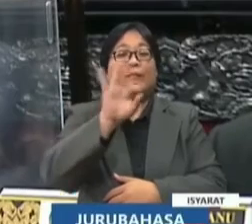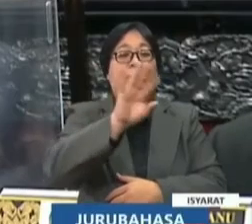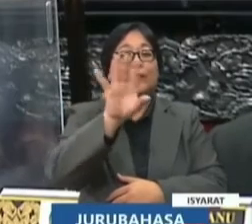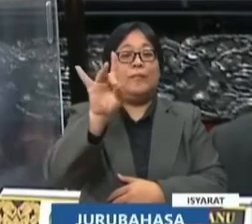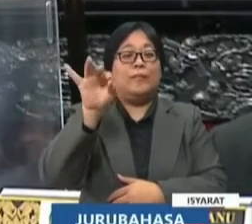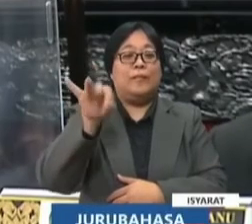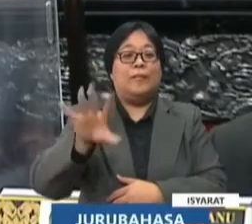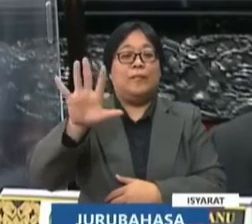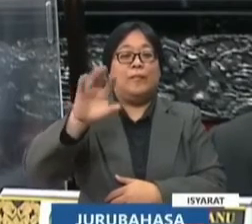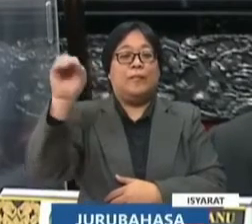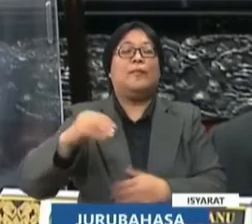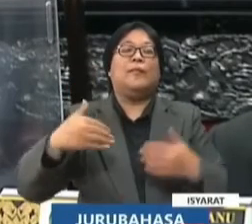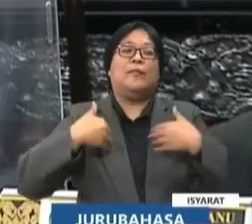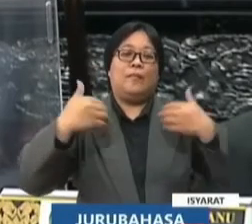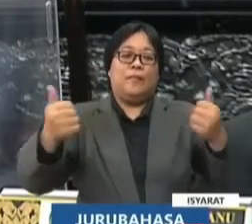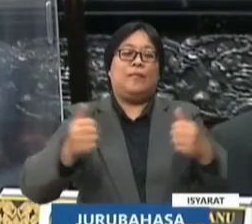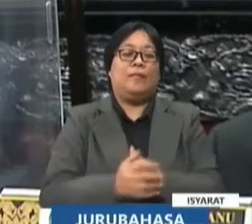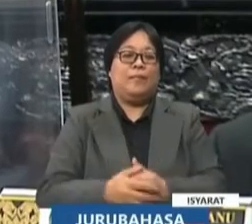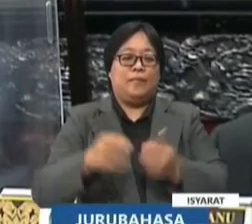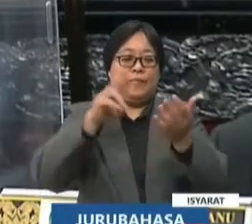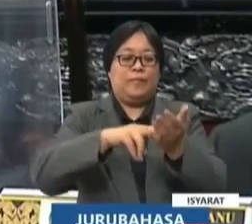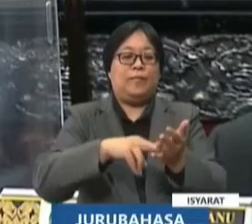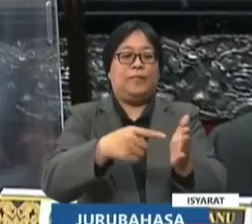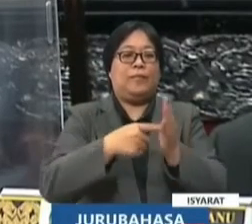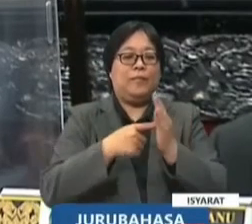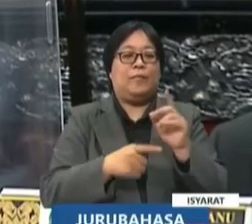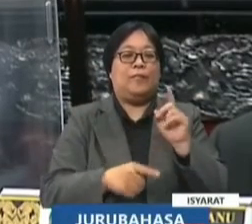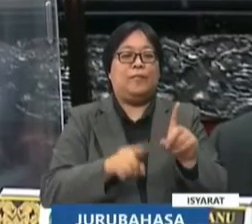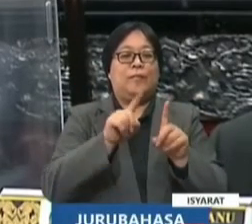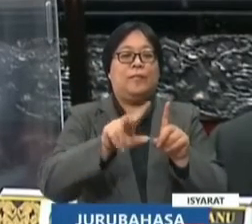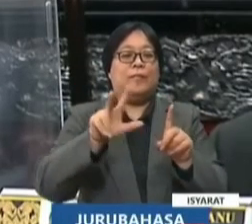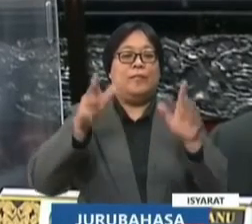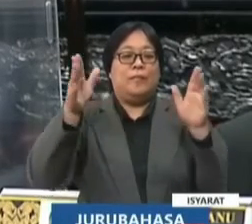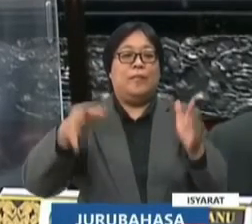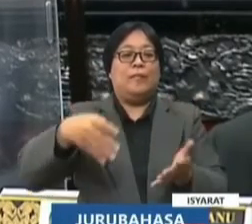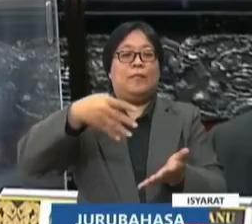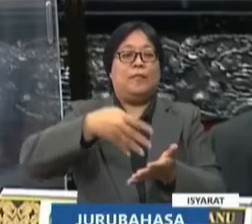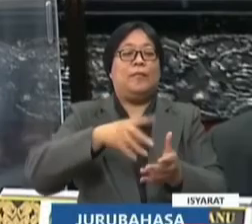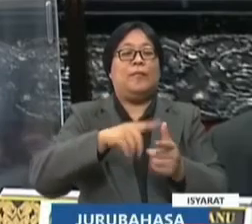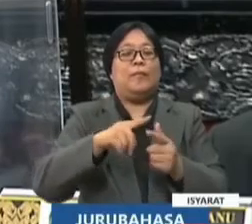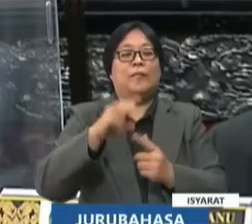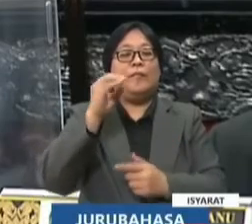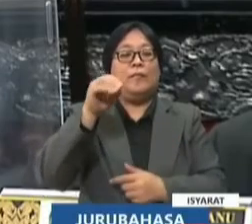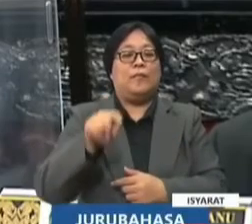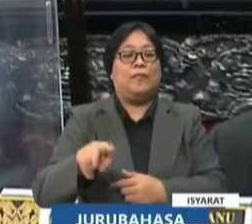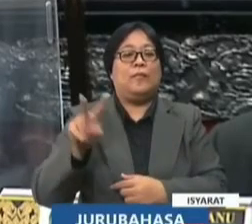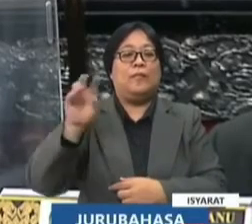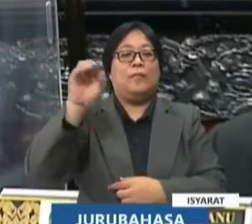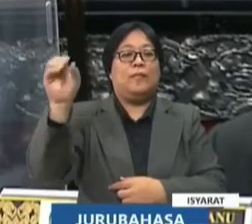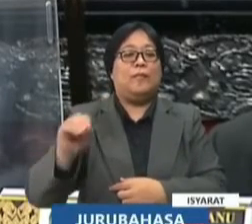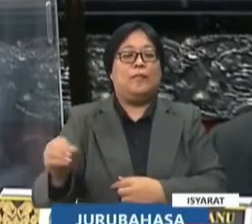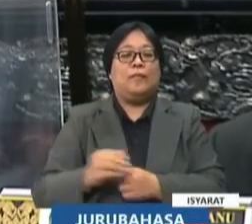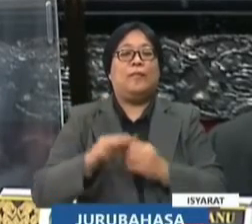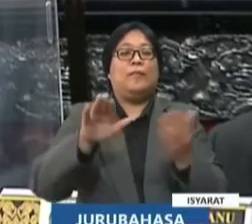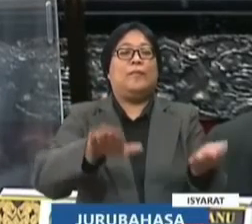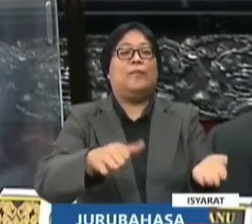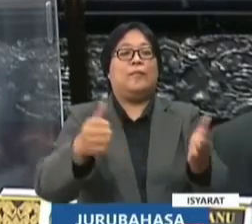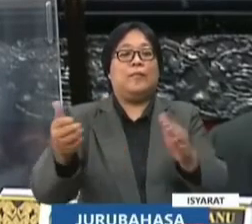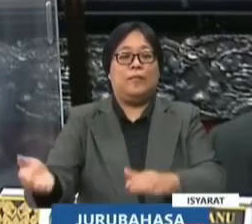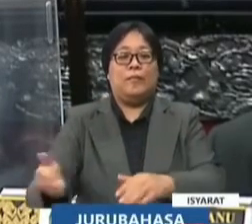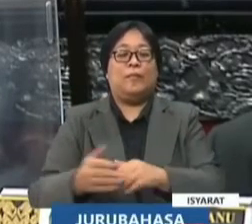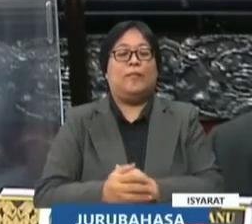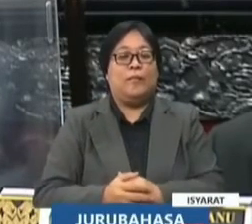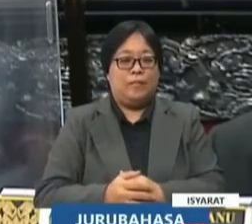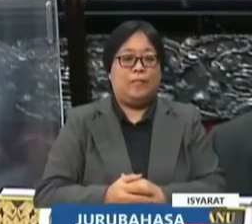98,5% telah sembuh. Rekod menunjukkan seramai 103 orang banduan atau 0.2% telah meninggal